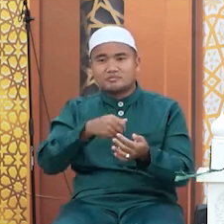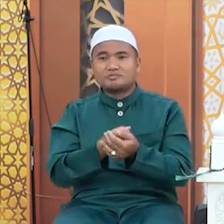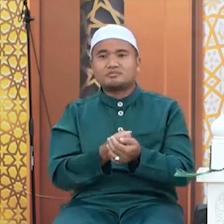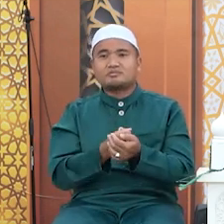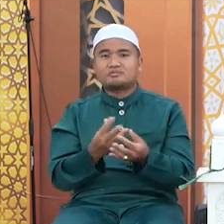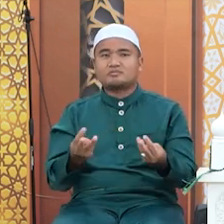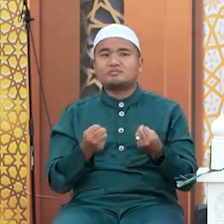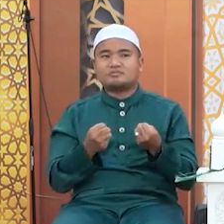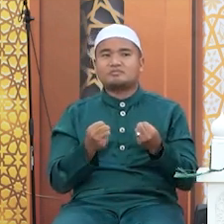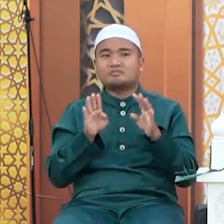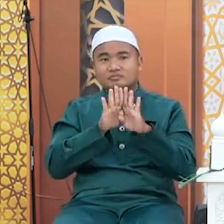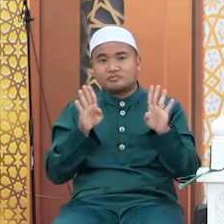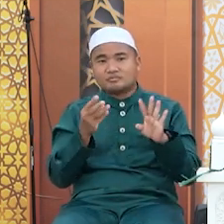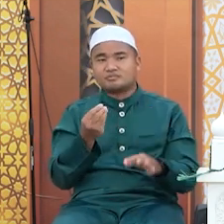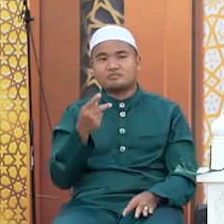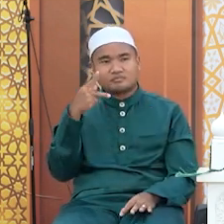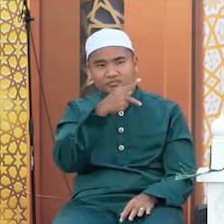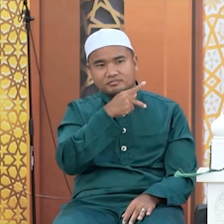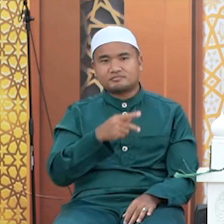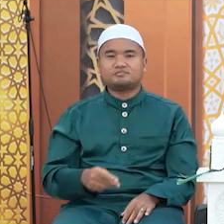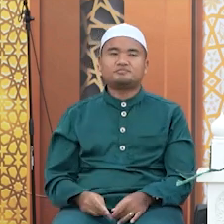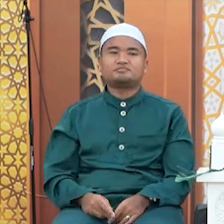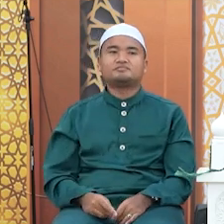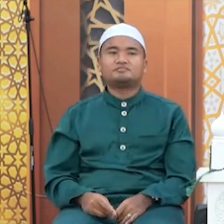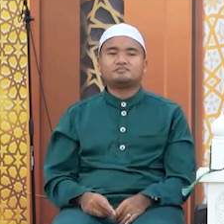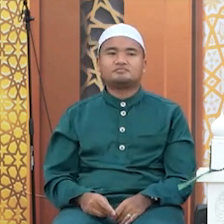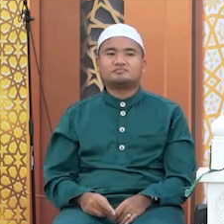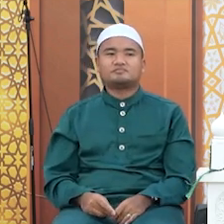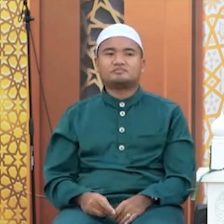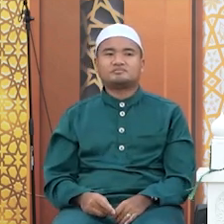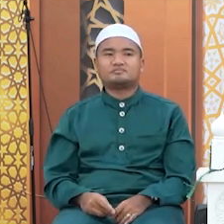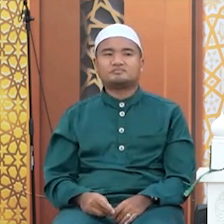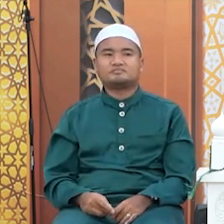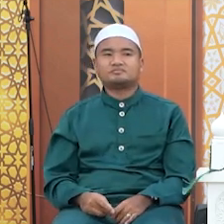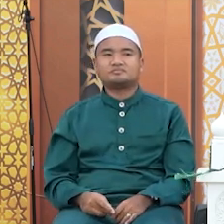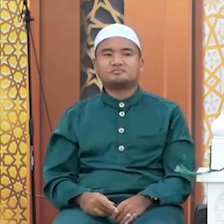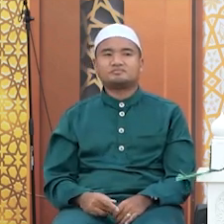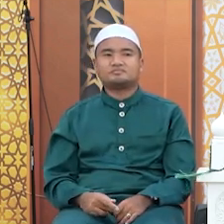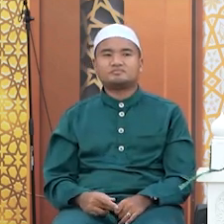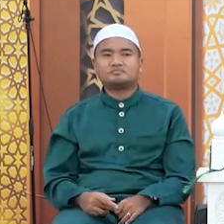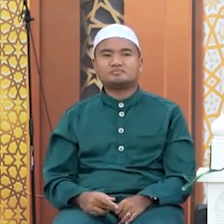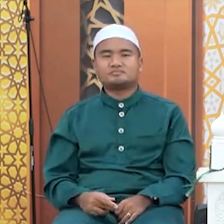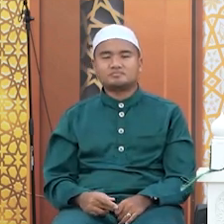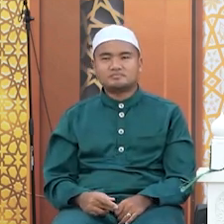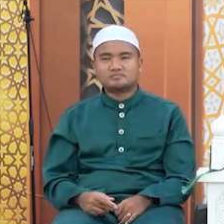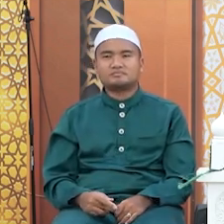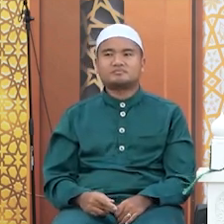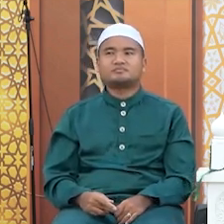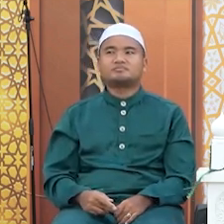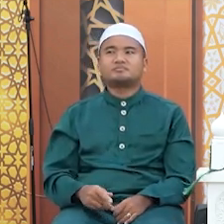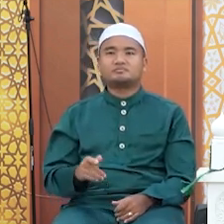wa damah pula ni. Tak. Sebab itu dia nak azang buat lagu panjang pun boleh. Tu tak apa dah.